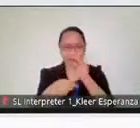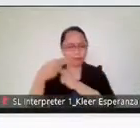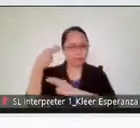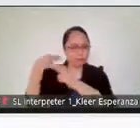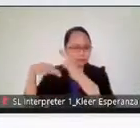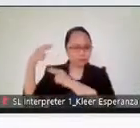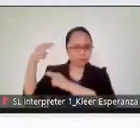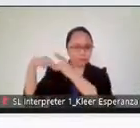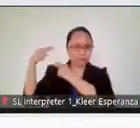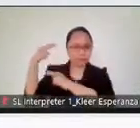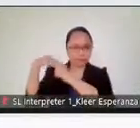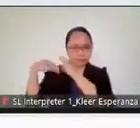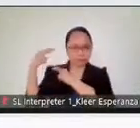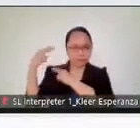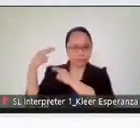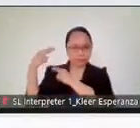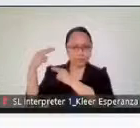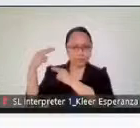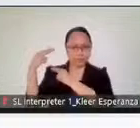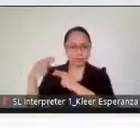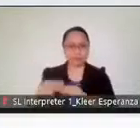Tigagot kin ayat iti.